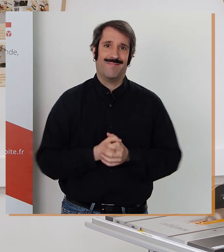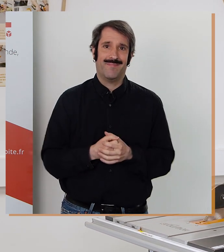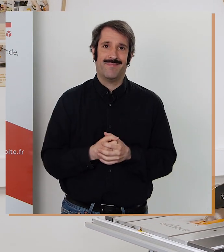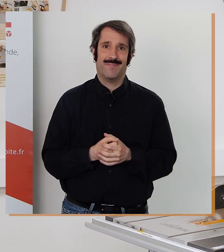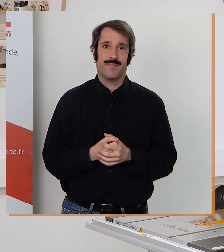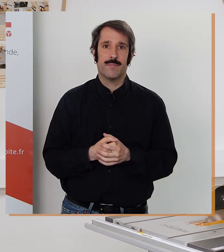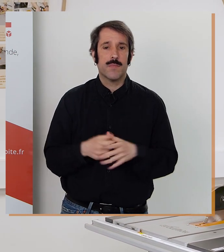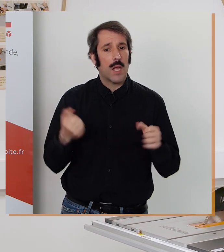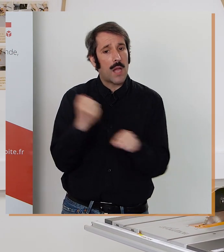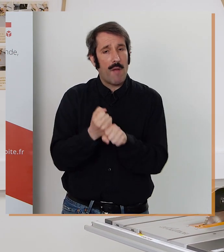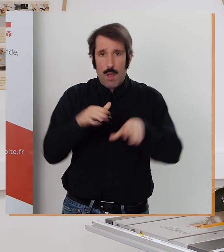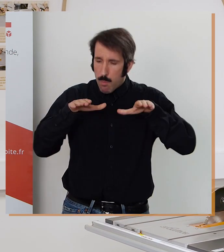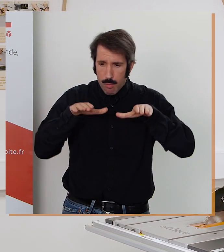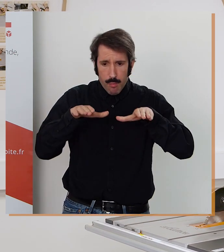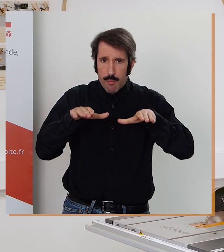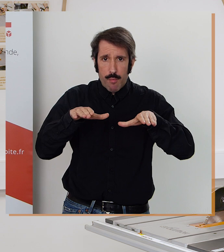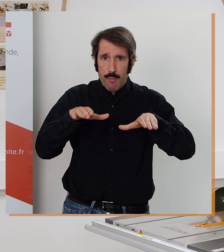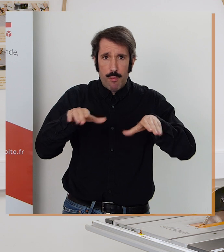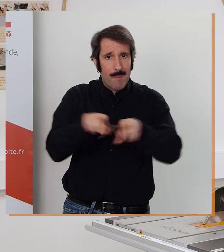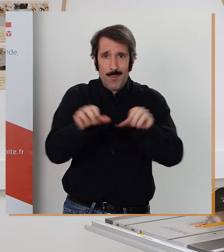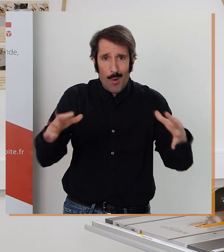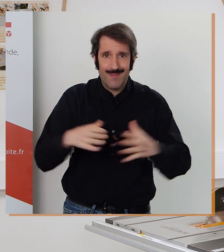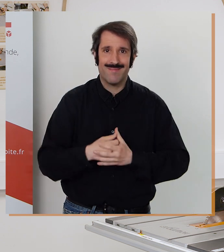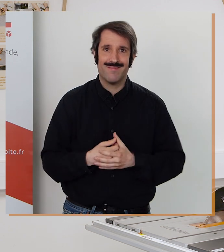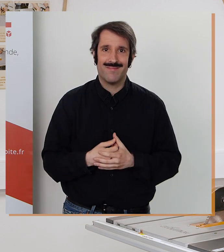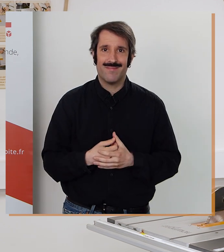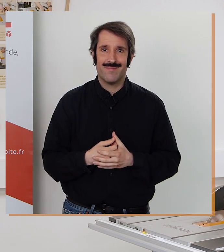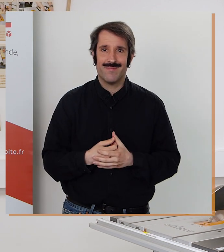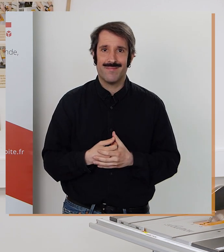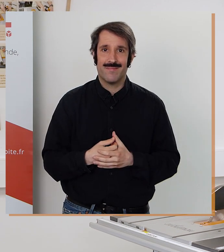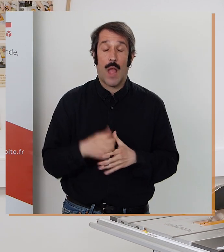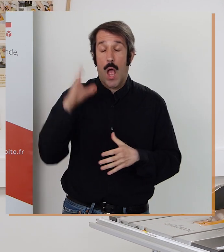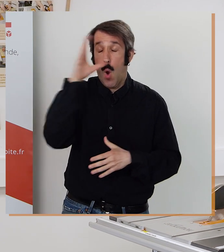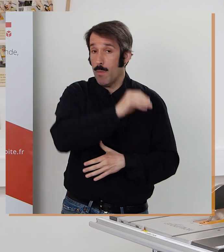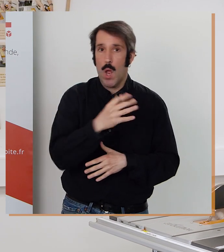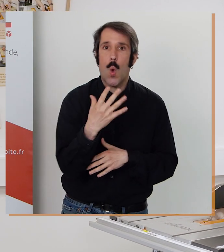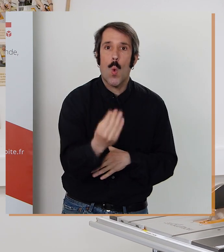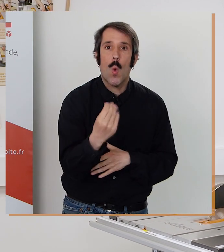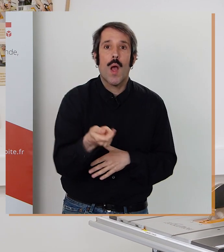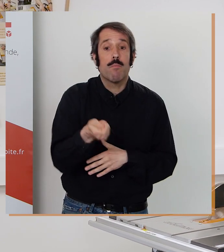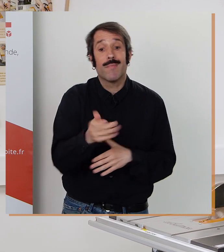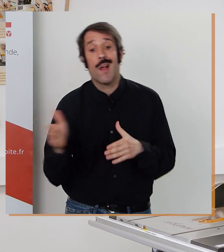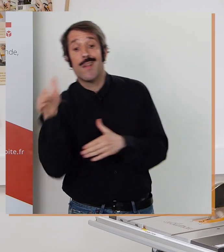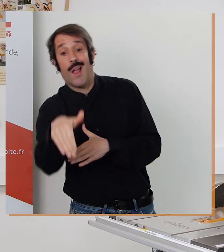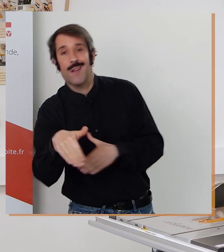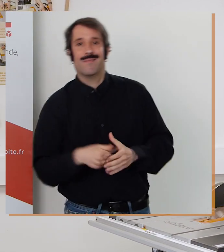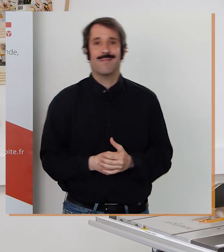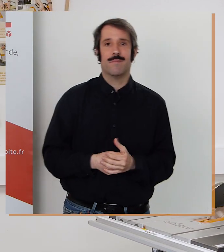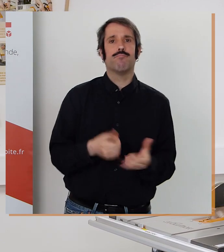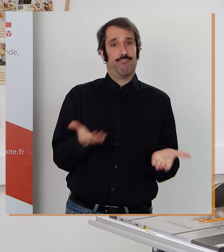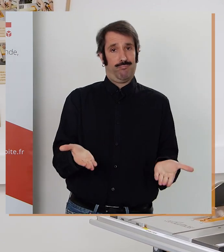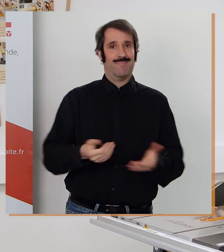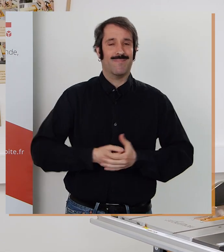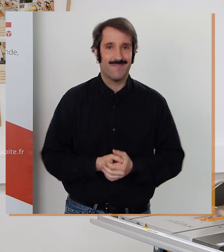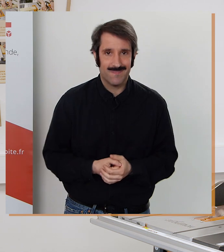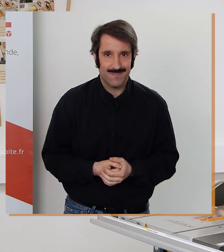lancera en même temps de manière à travailler de concert avec votre usinage. Et j'ai pu vous dire aussi, l'aspirateur, on le branche